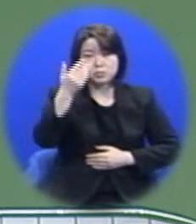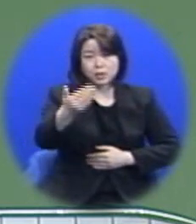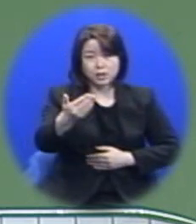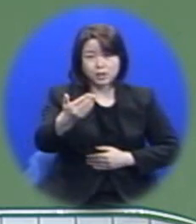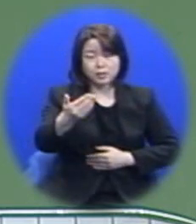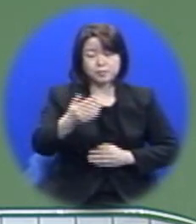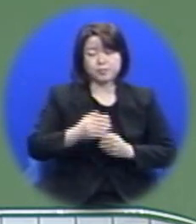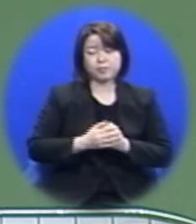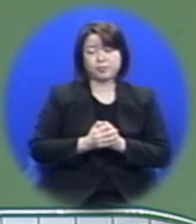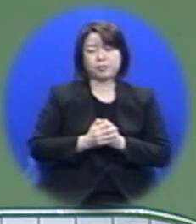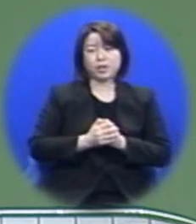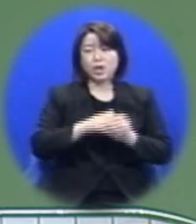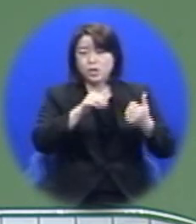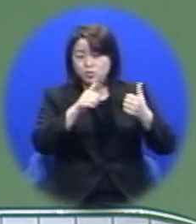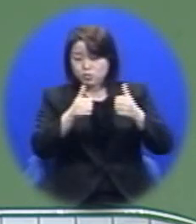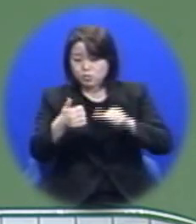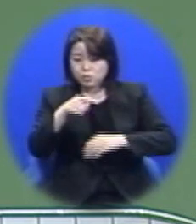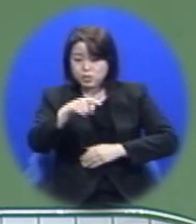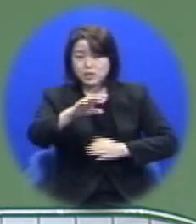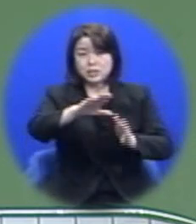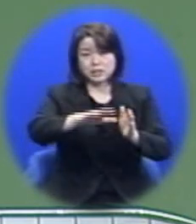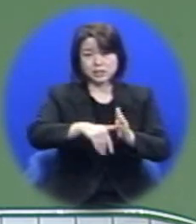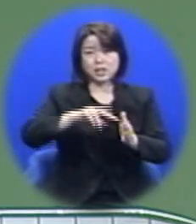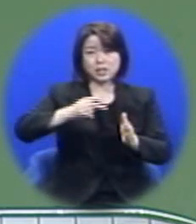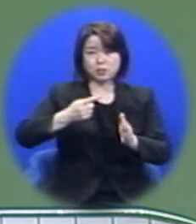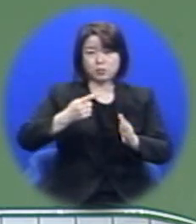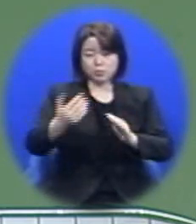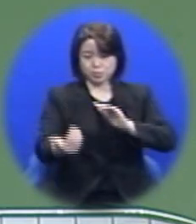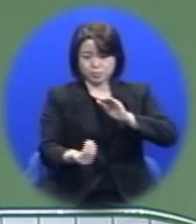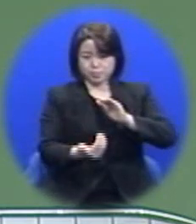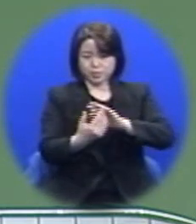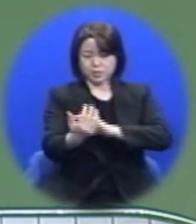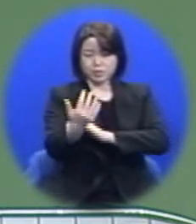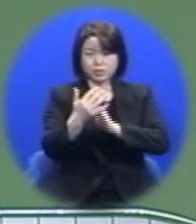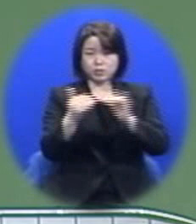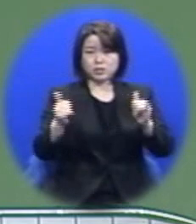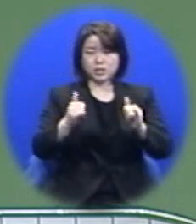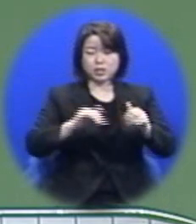순교하는 그 시간에도 그들은 전능자의 그늘 아래 있었던 겁니다.